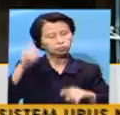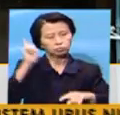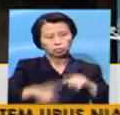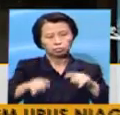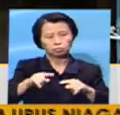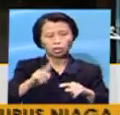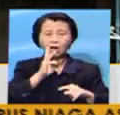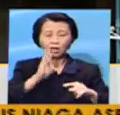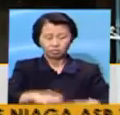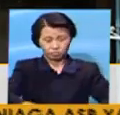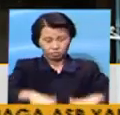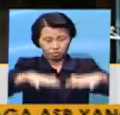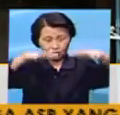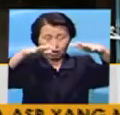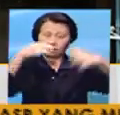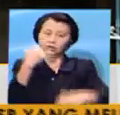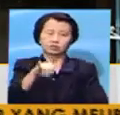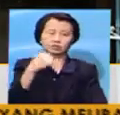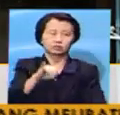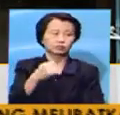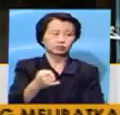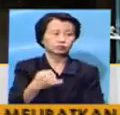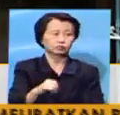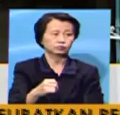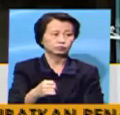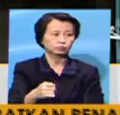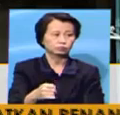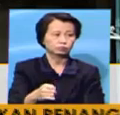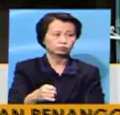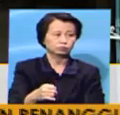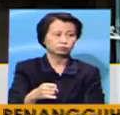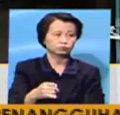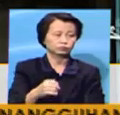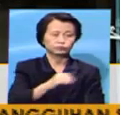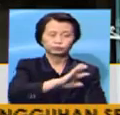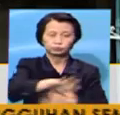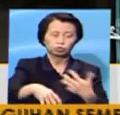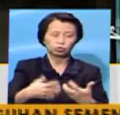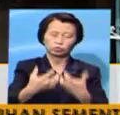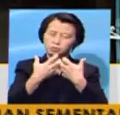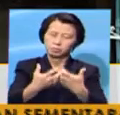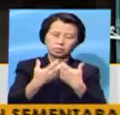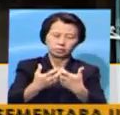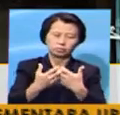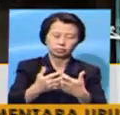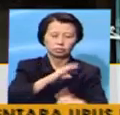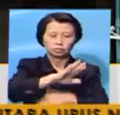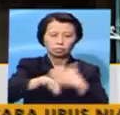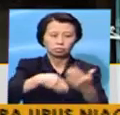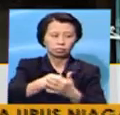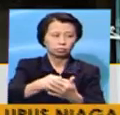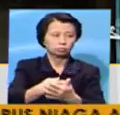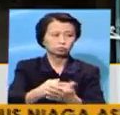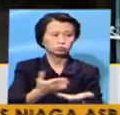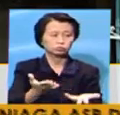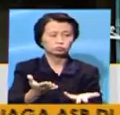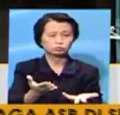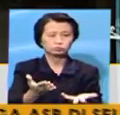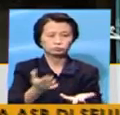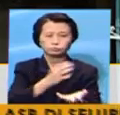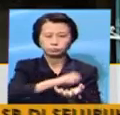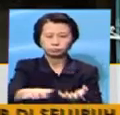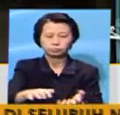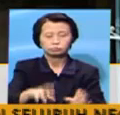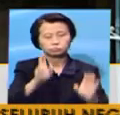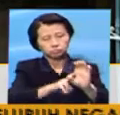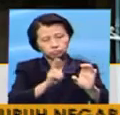pun bar atas tinggi pun habis tenggelam juga mesin semuah banyak-banyak perabut